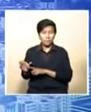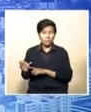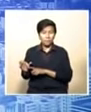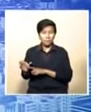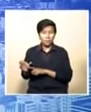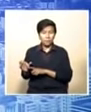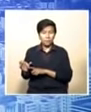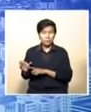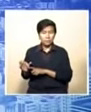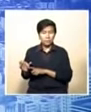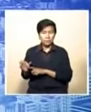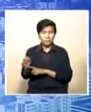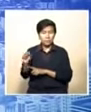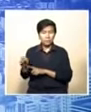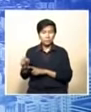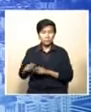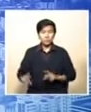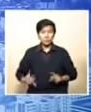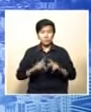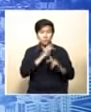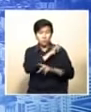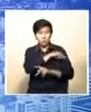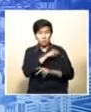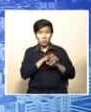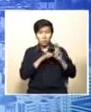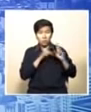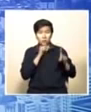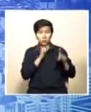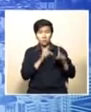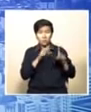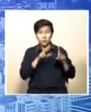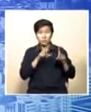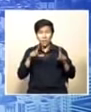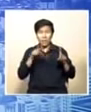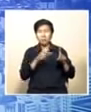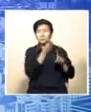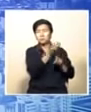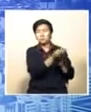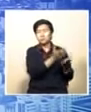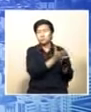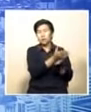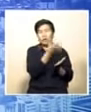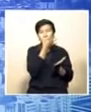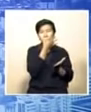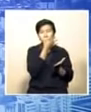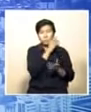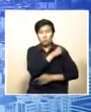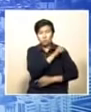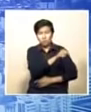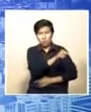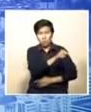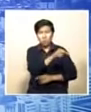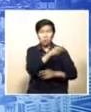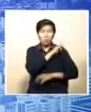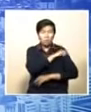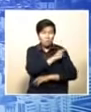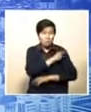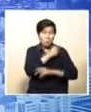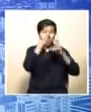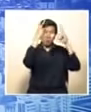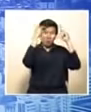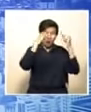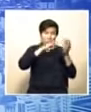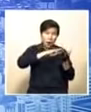จังหวัดจะให้แก่เจ้าหน้าที่ซึ่งมีหน้าที่บริการประชาชนเช่นศูนย์ดำรง